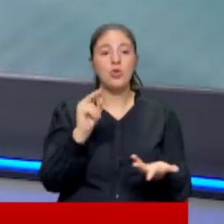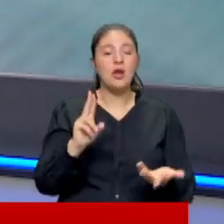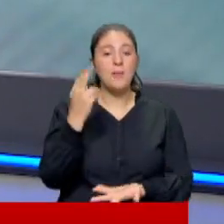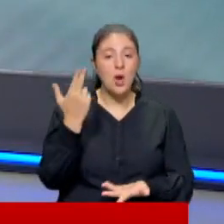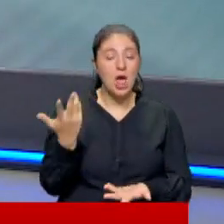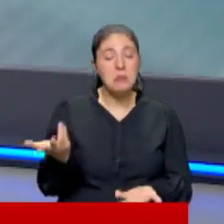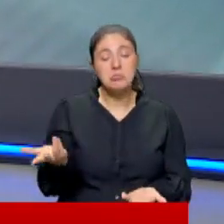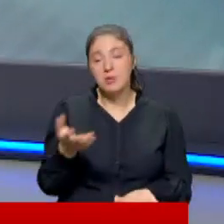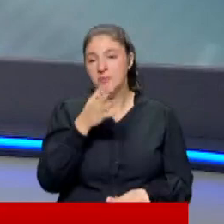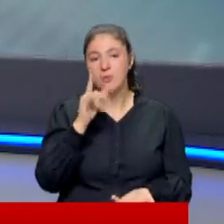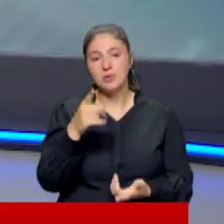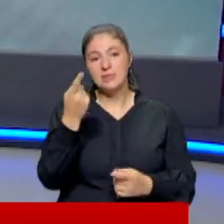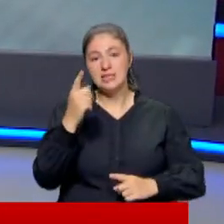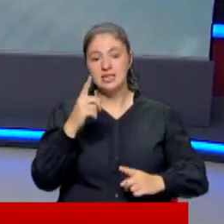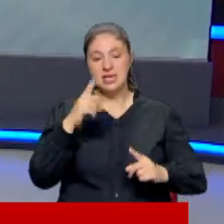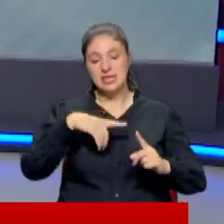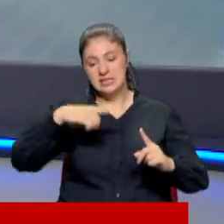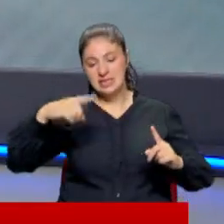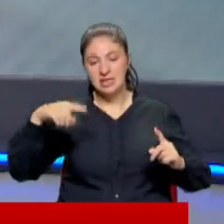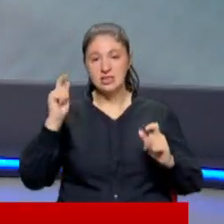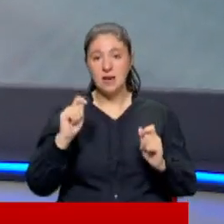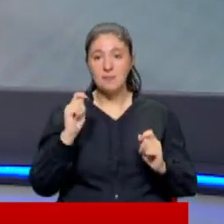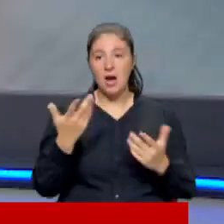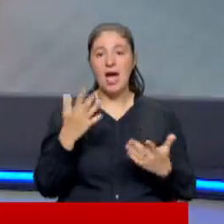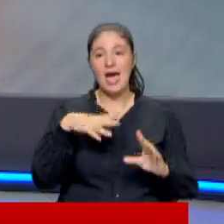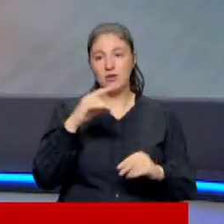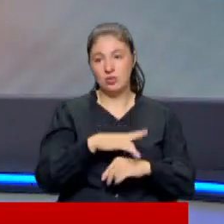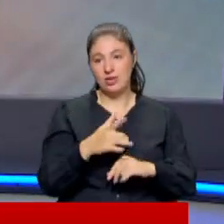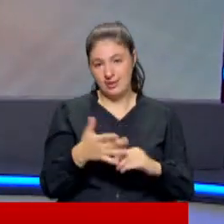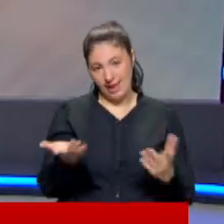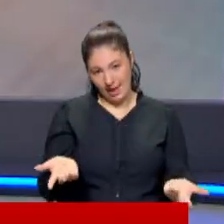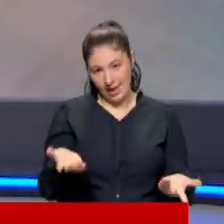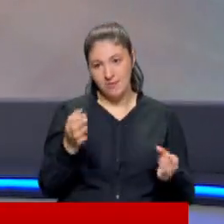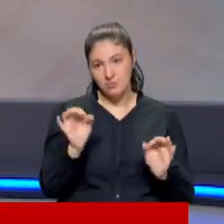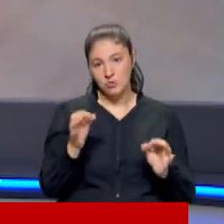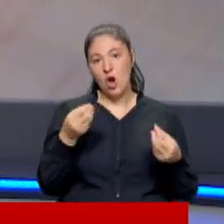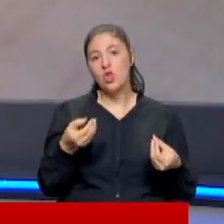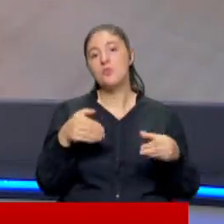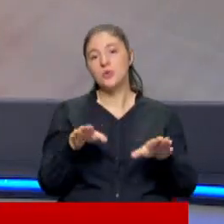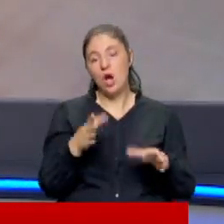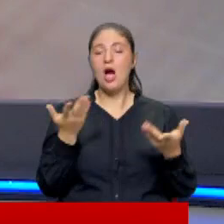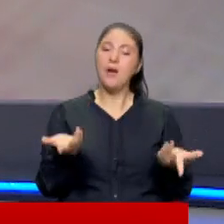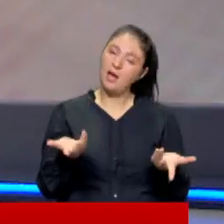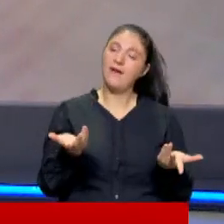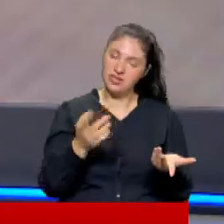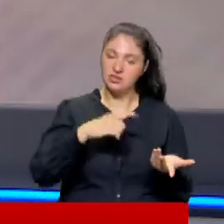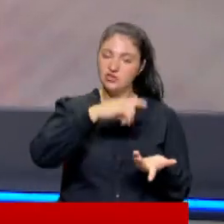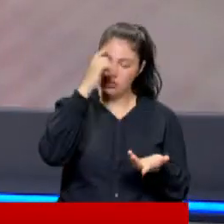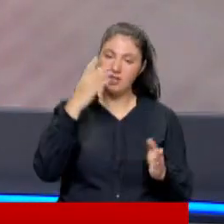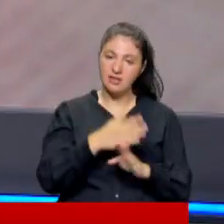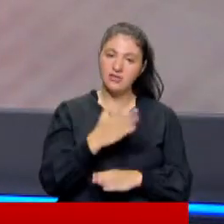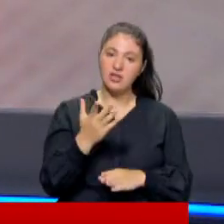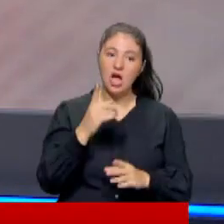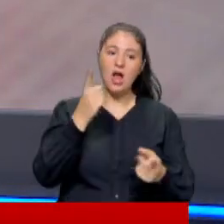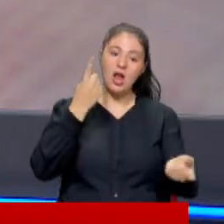raporlarına bilinmiyor. Yani bunun bir istatistiğini tutmak maalesef her ülkede mümkün olmuyor ama evet, sıcaklar